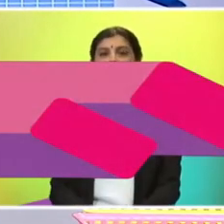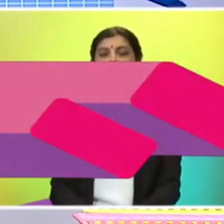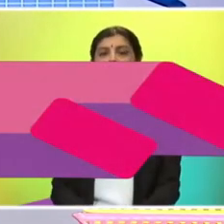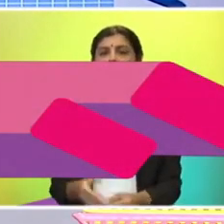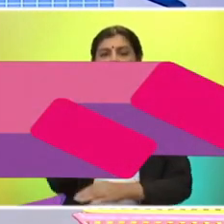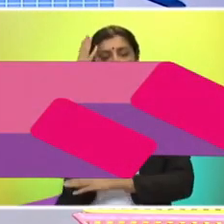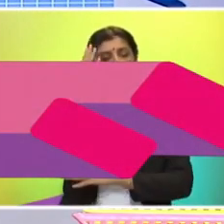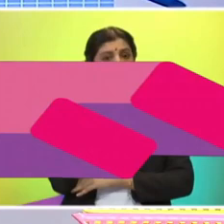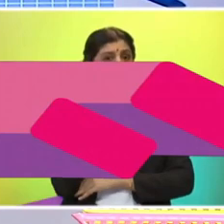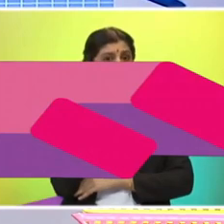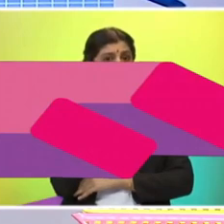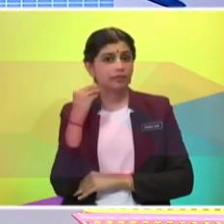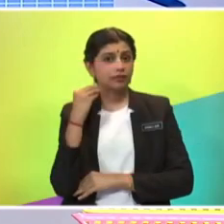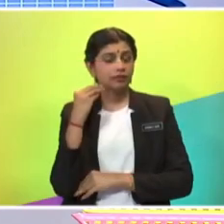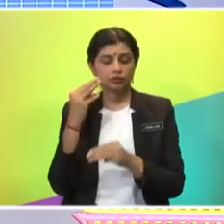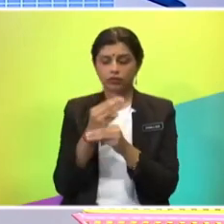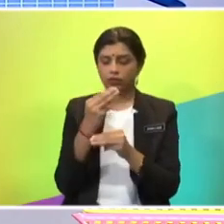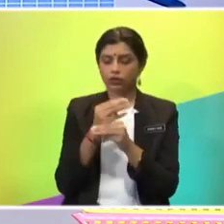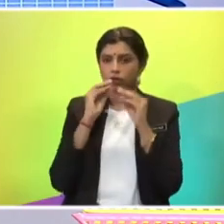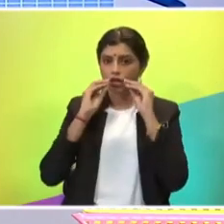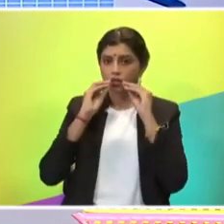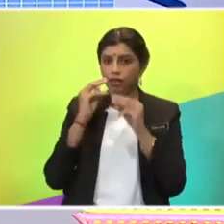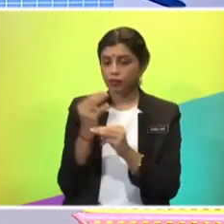berpengalaman dalam subjek matematik